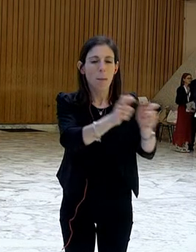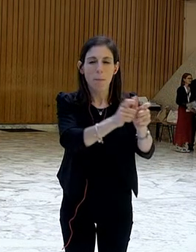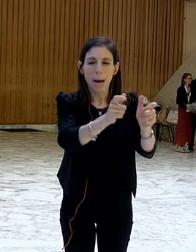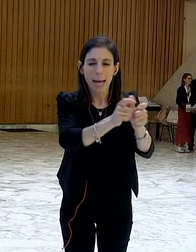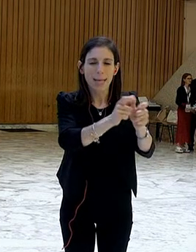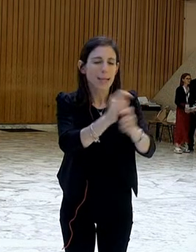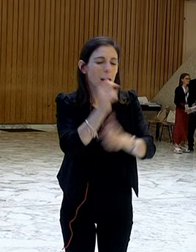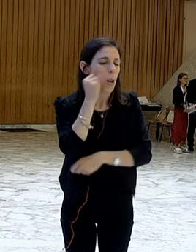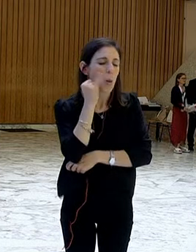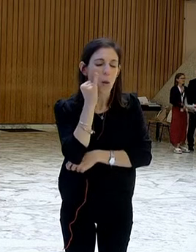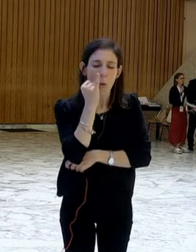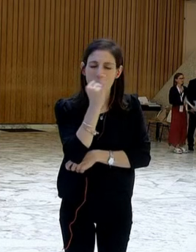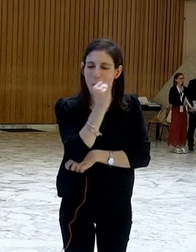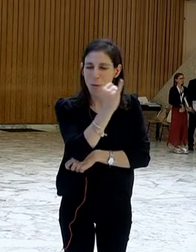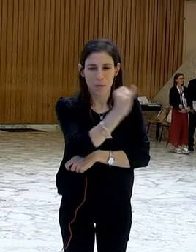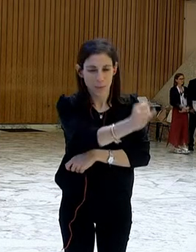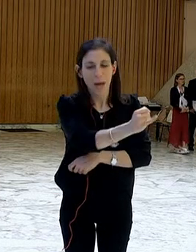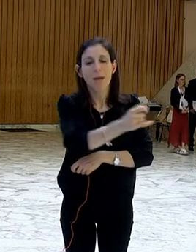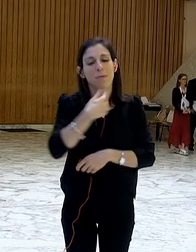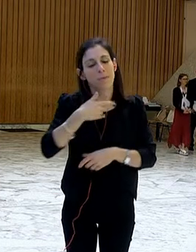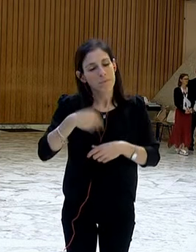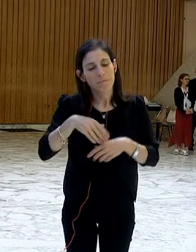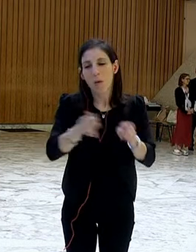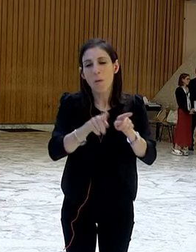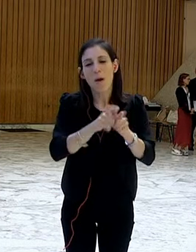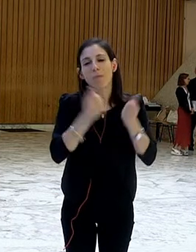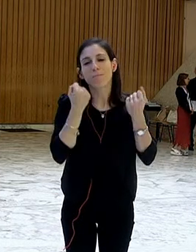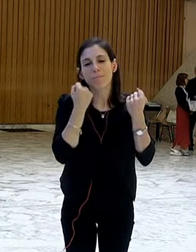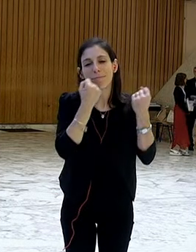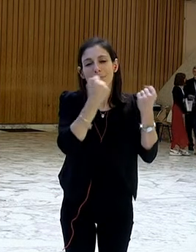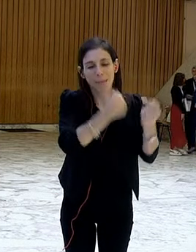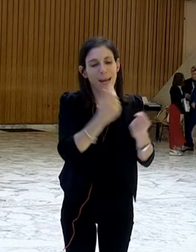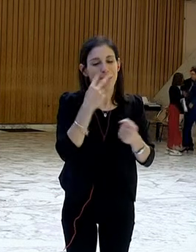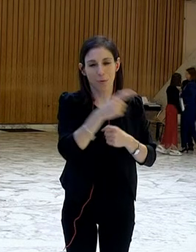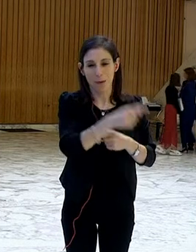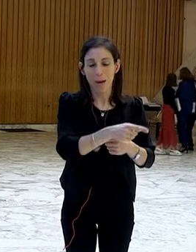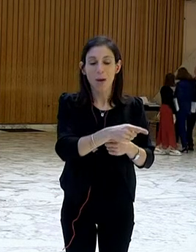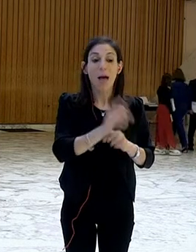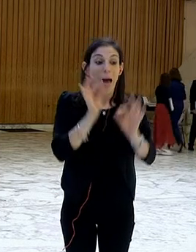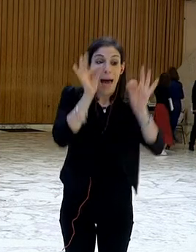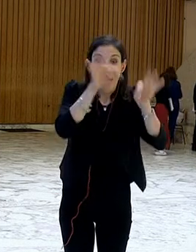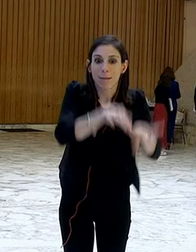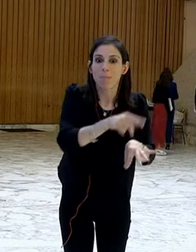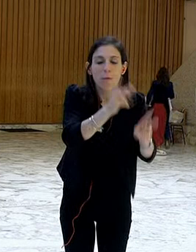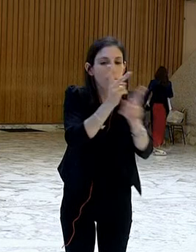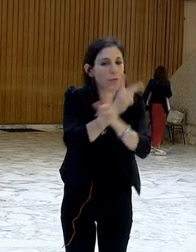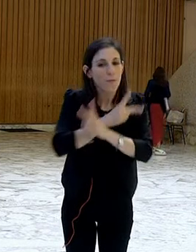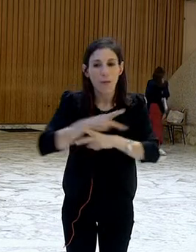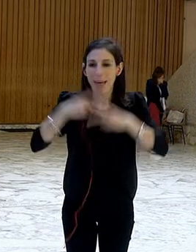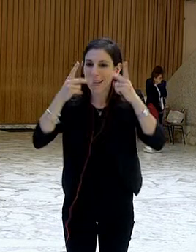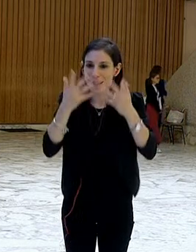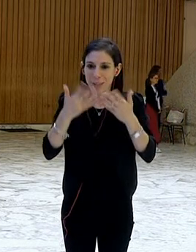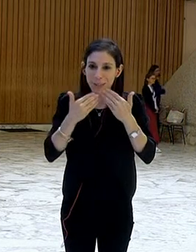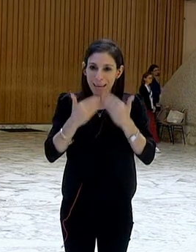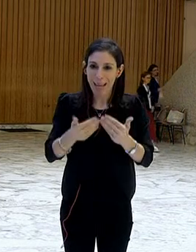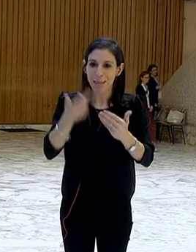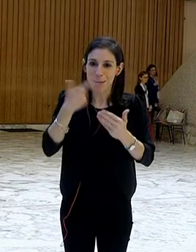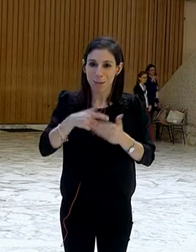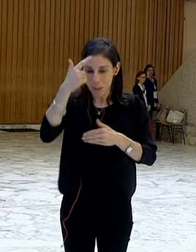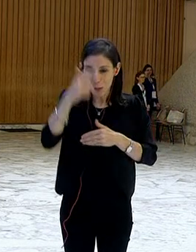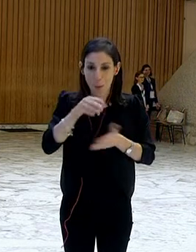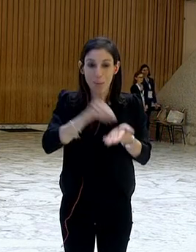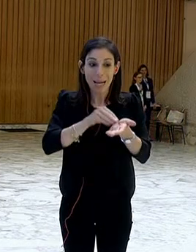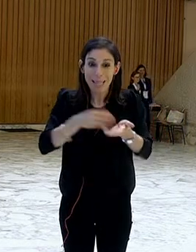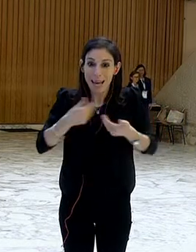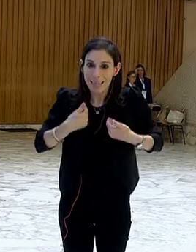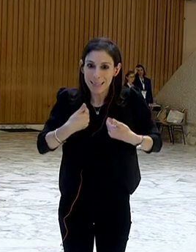arrivée, il était très heureux et nous remerciait que notre seule présence était déjà un grand témoignage. Le